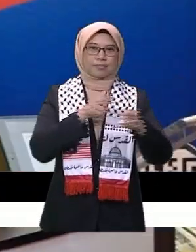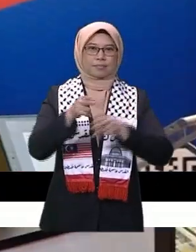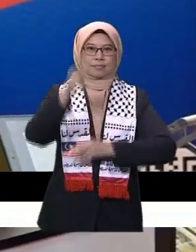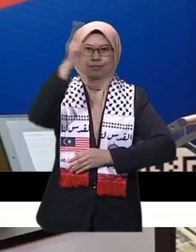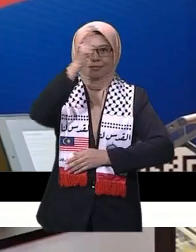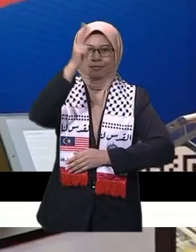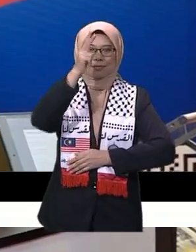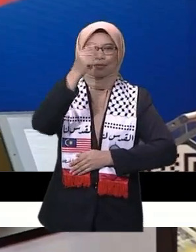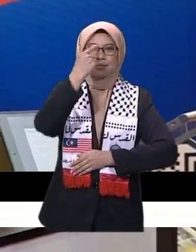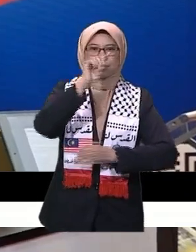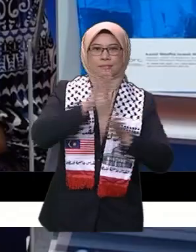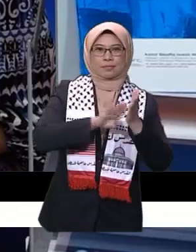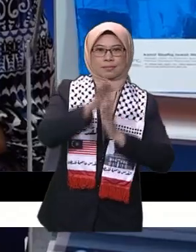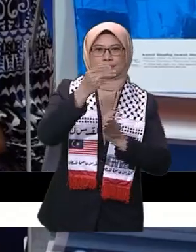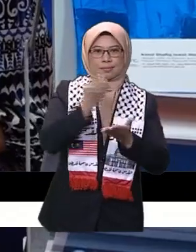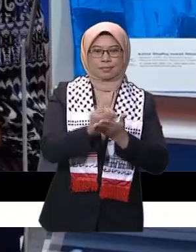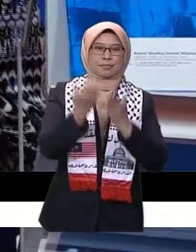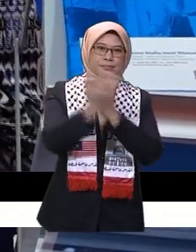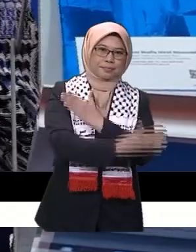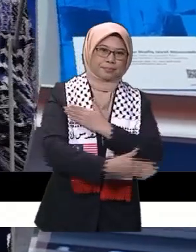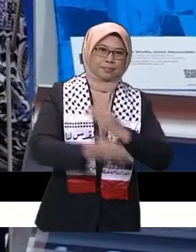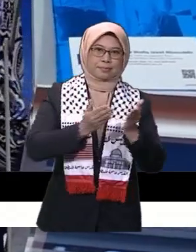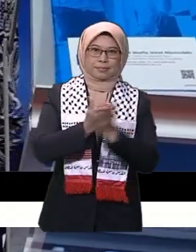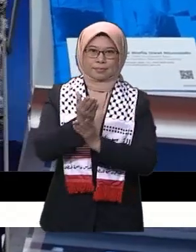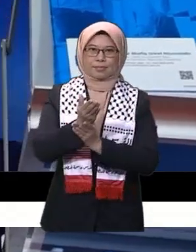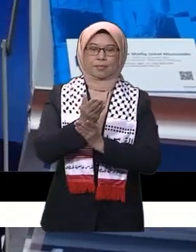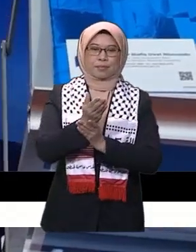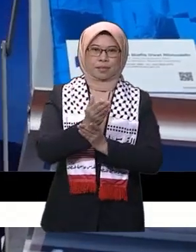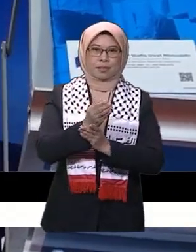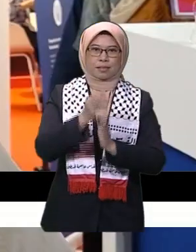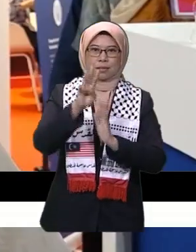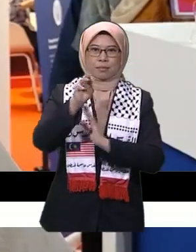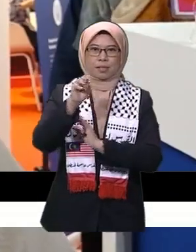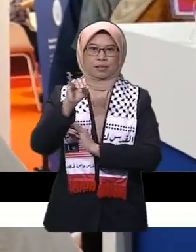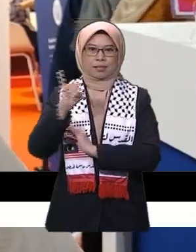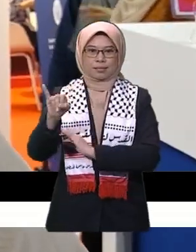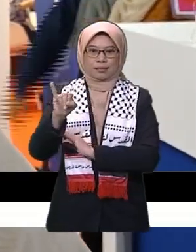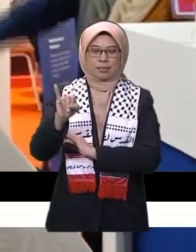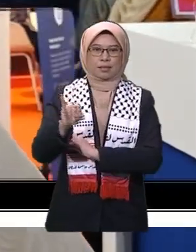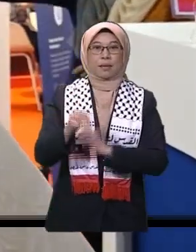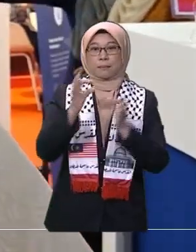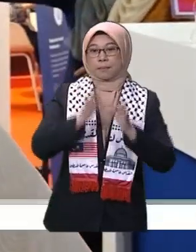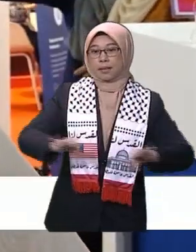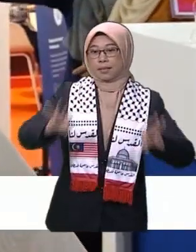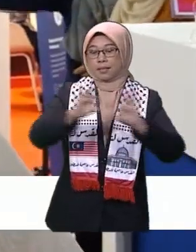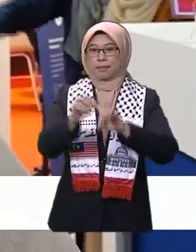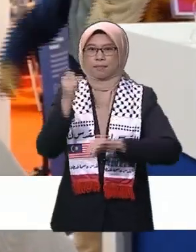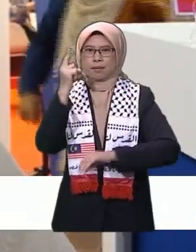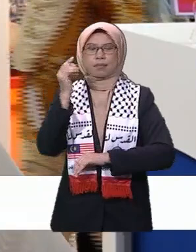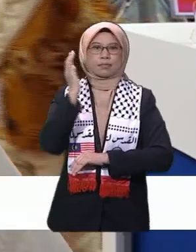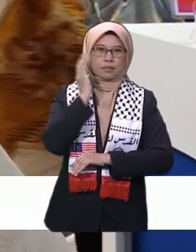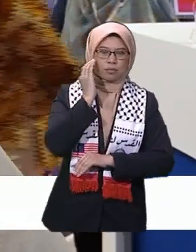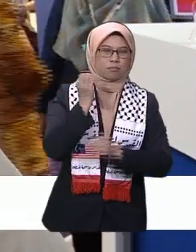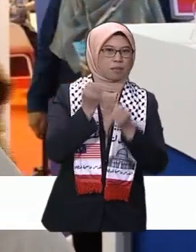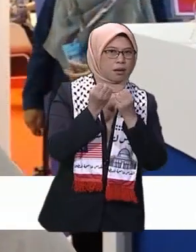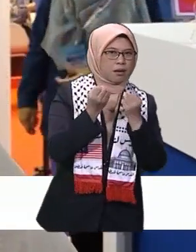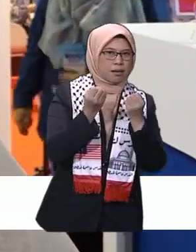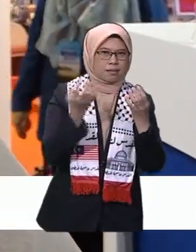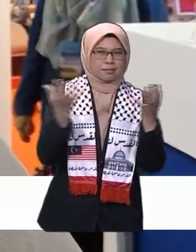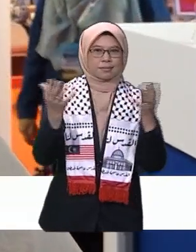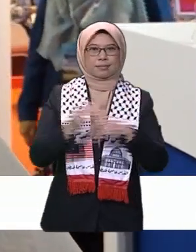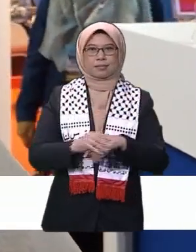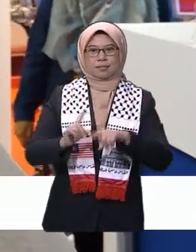kerajaan dalam membangunkan ekonomi negara menerusi kerangka ekonomi madani. Penting untuk mereka faham supaya mereka tahu bahawa sebenarnya dah banyak